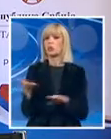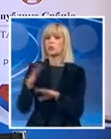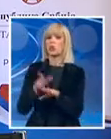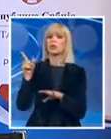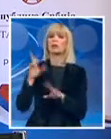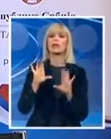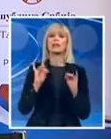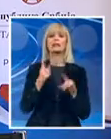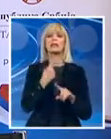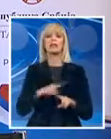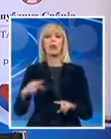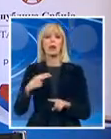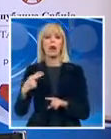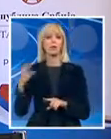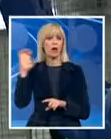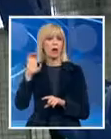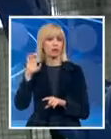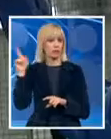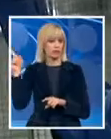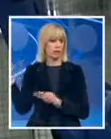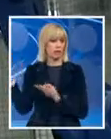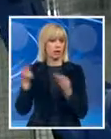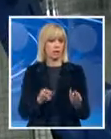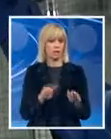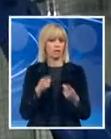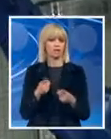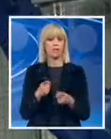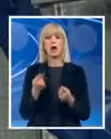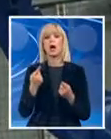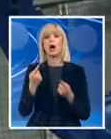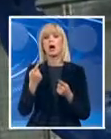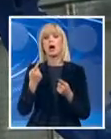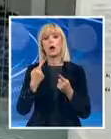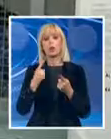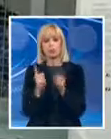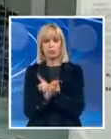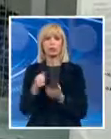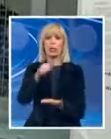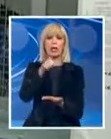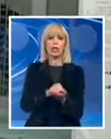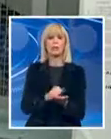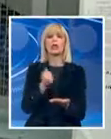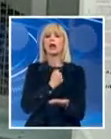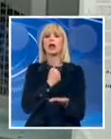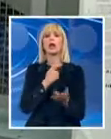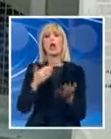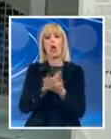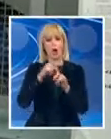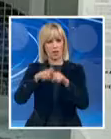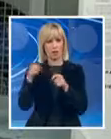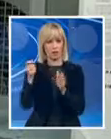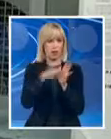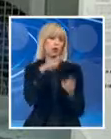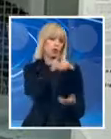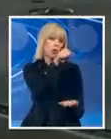miliona evra koje će doći od strane Evropske unije. Umesto hipoteke, garancija je zalog na opremu koja se kupuje. Zavisno